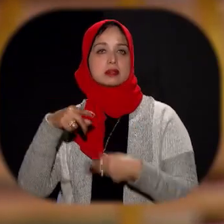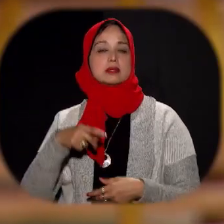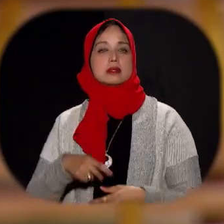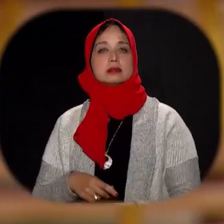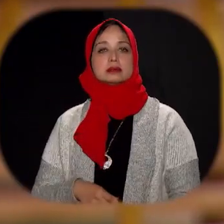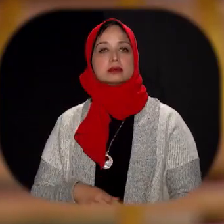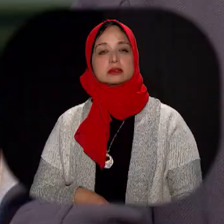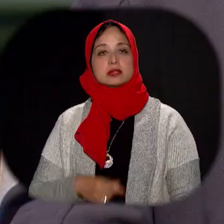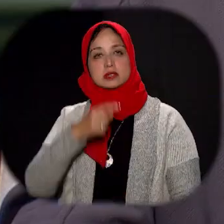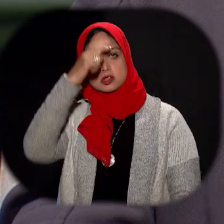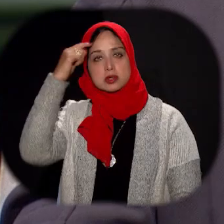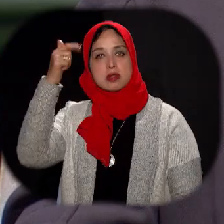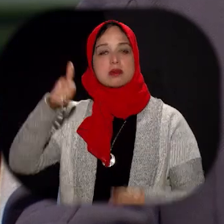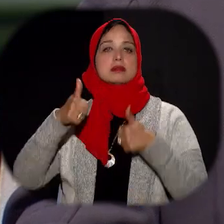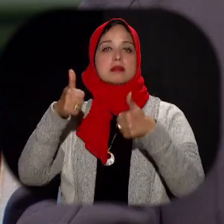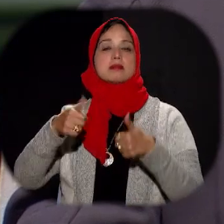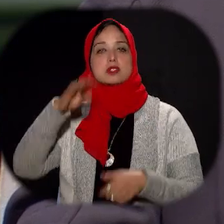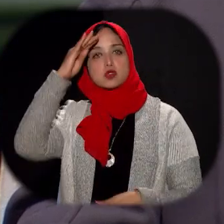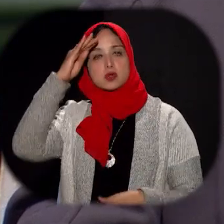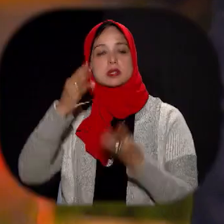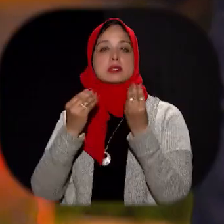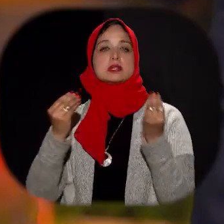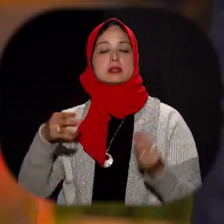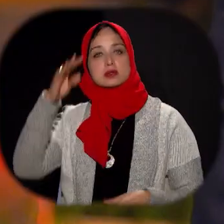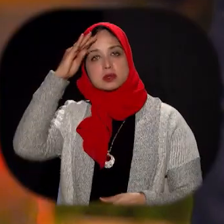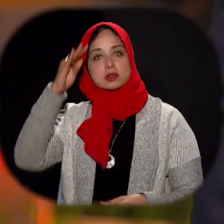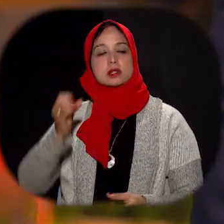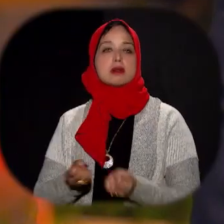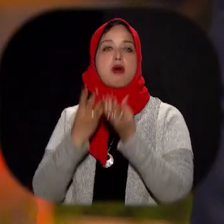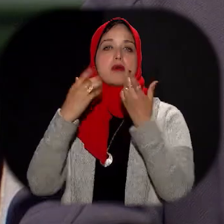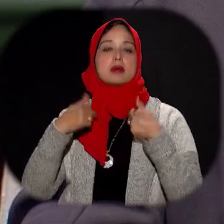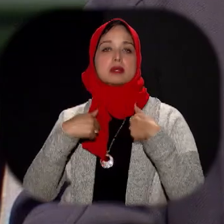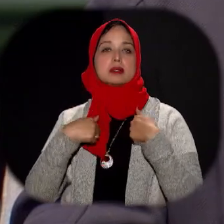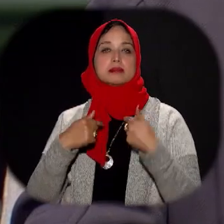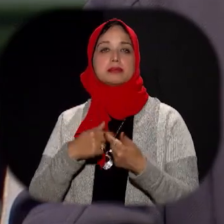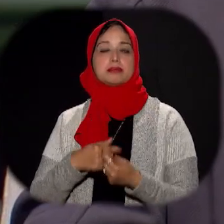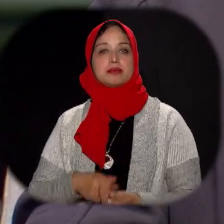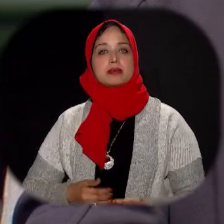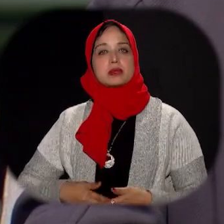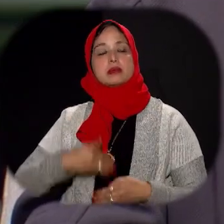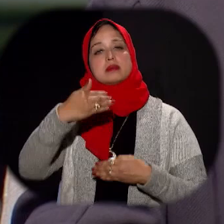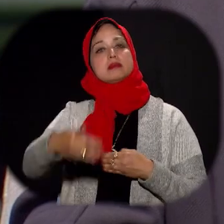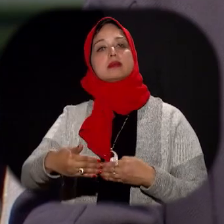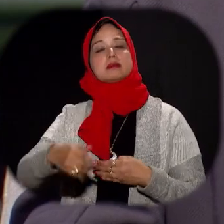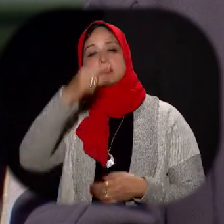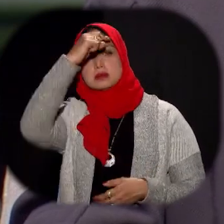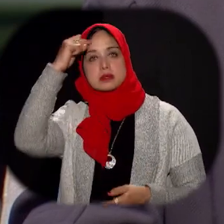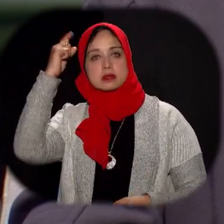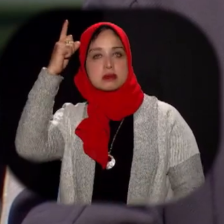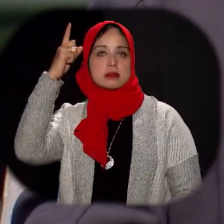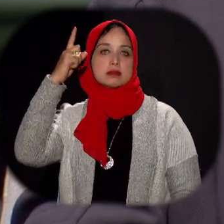كمان ان شاء الله شا الله اشكرك يا احمد جدا جدا ونورتنا والى الامام وان شاء